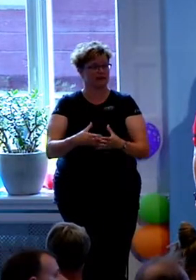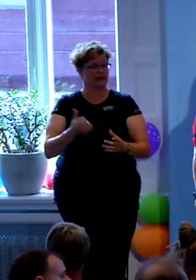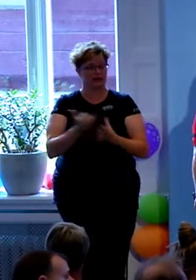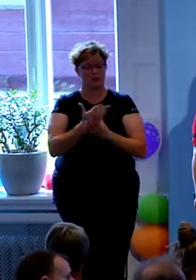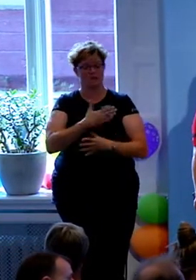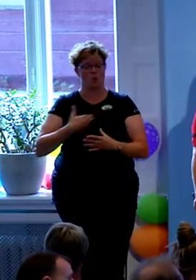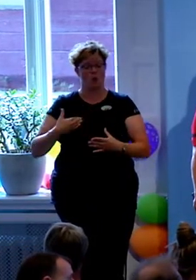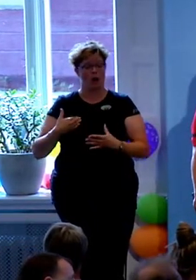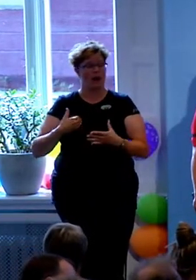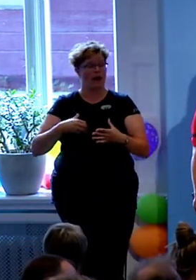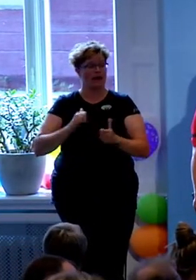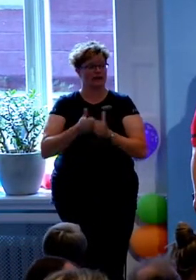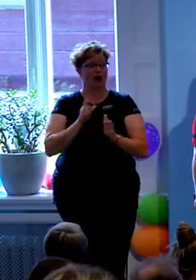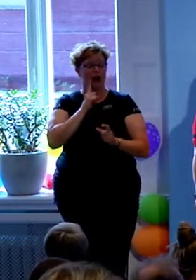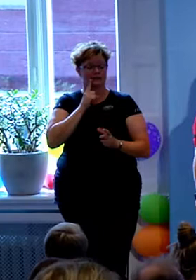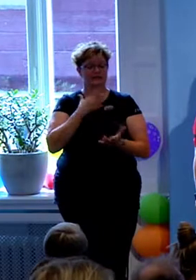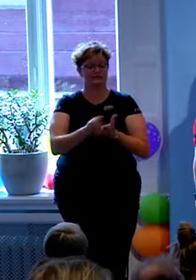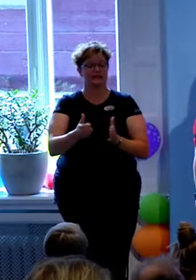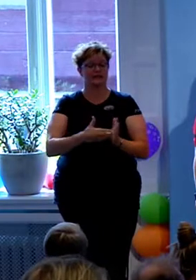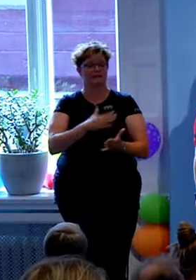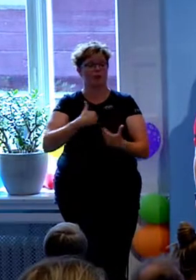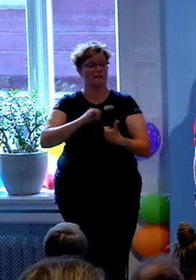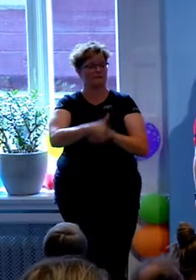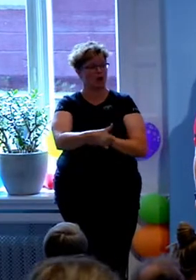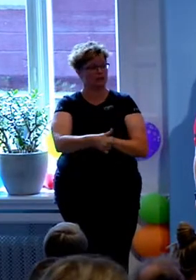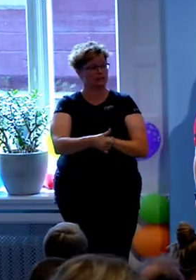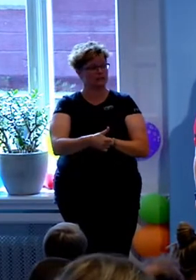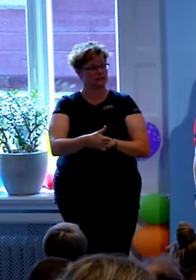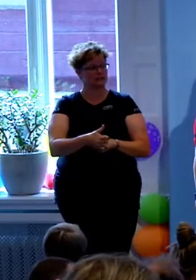våra idrotter så säljer vi alltid till våra partners